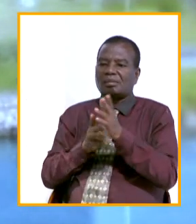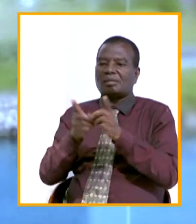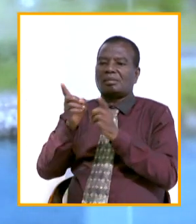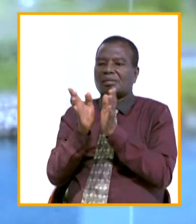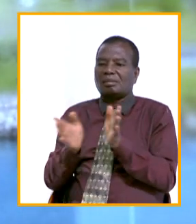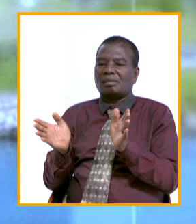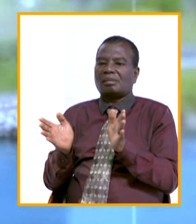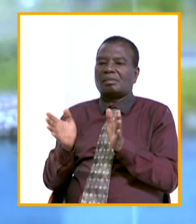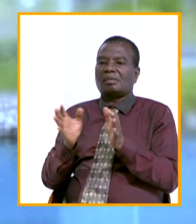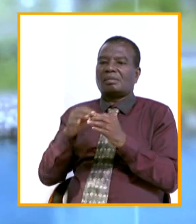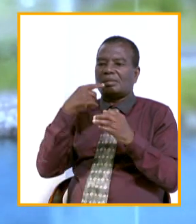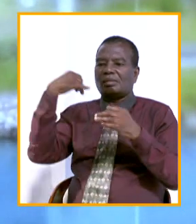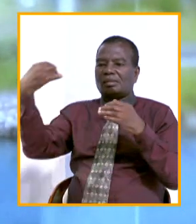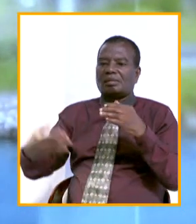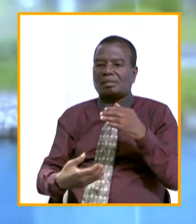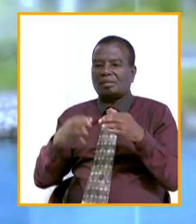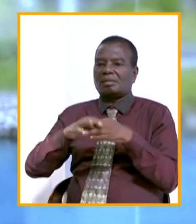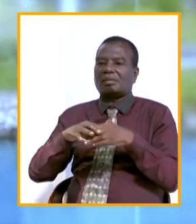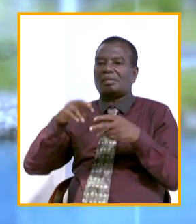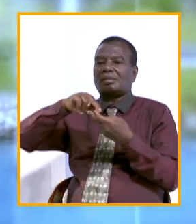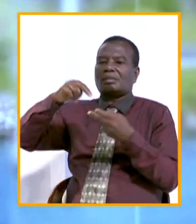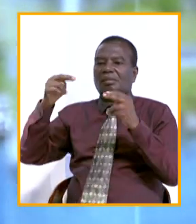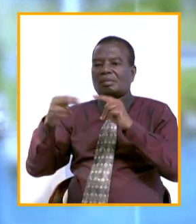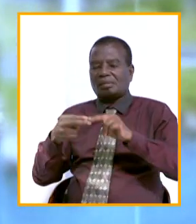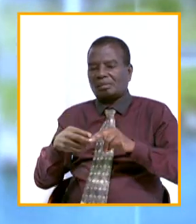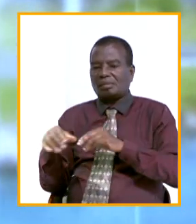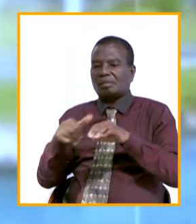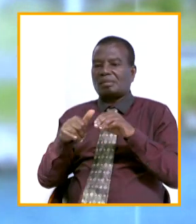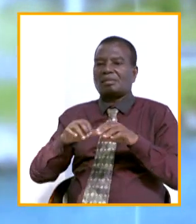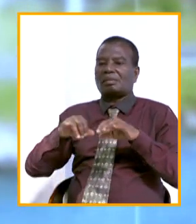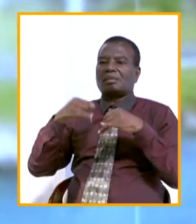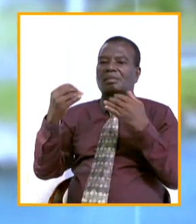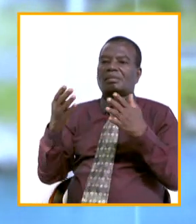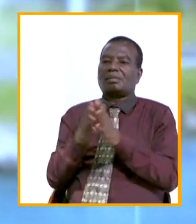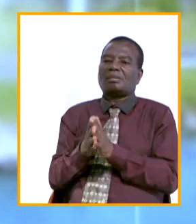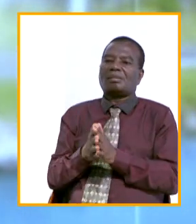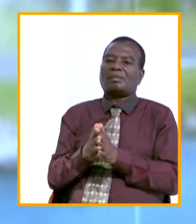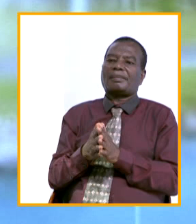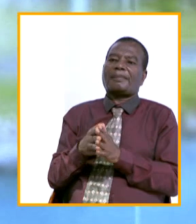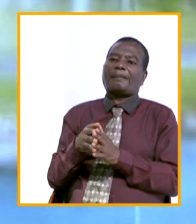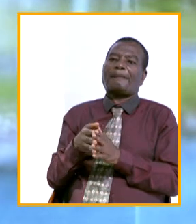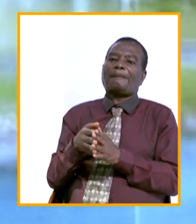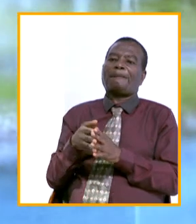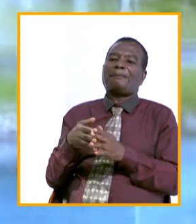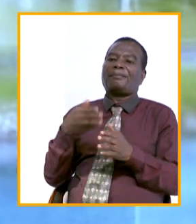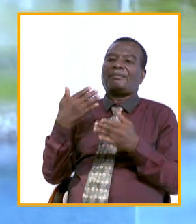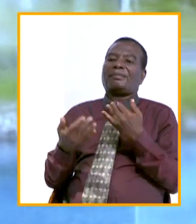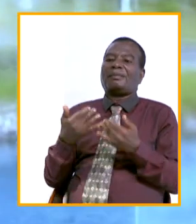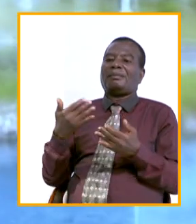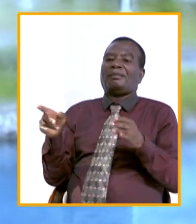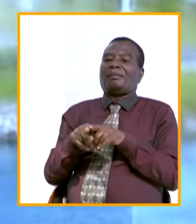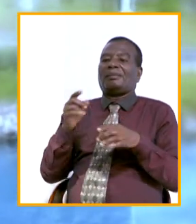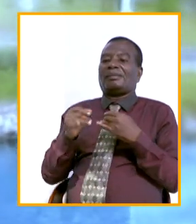directeur général de l'ONESI, sera l'invité de ce numéro de « Ça fait l'actualité ». Et même si les masques ne sont